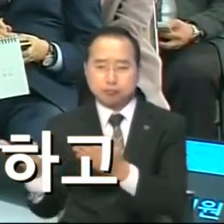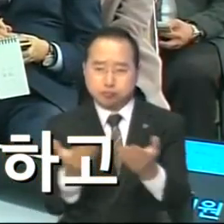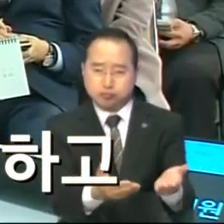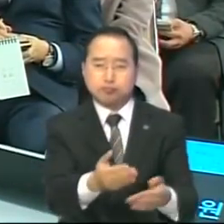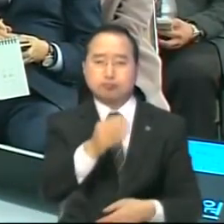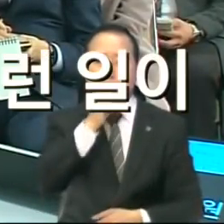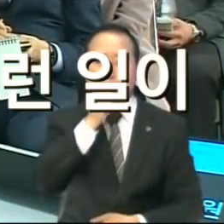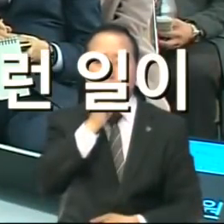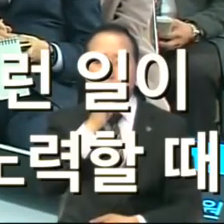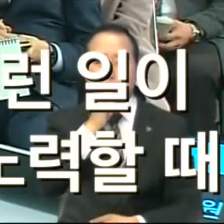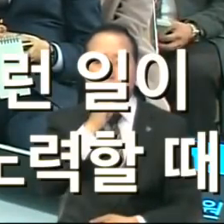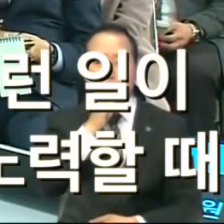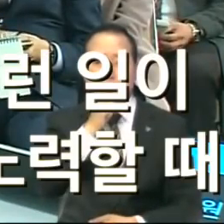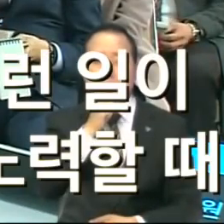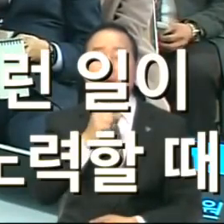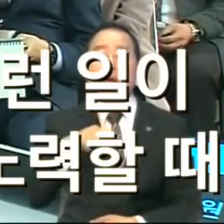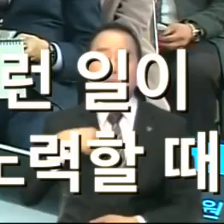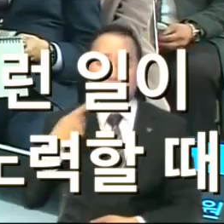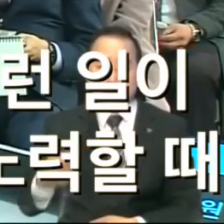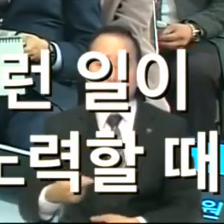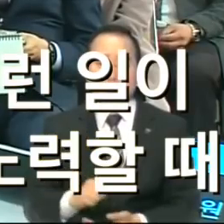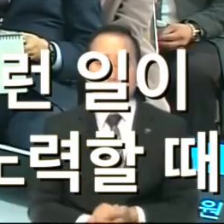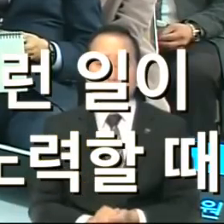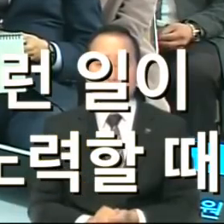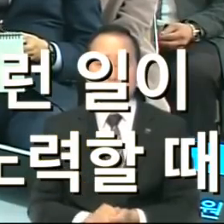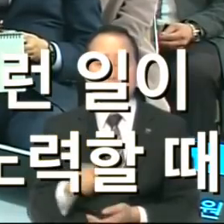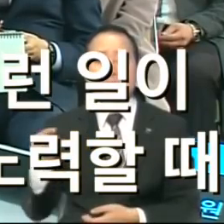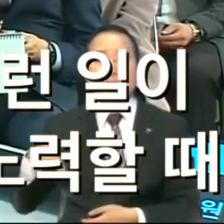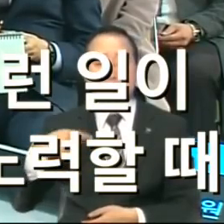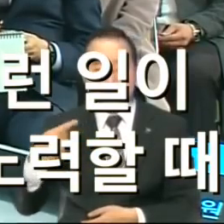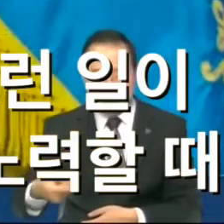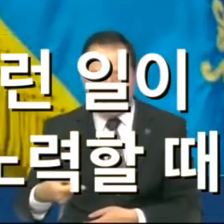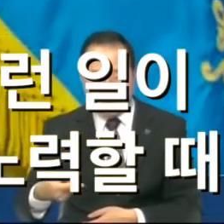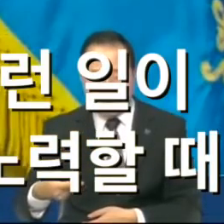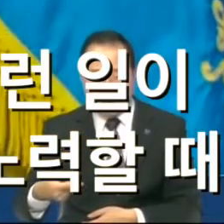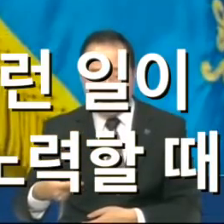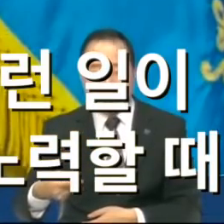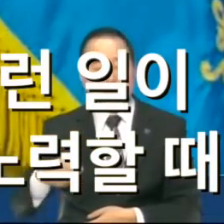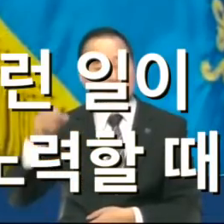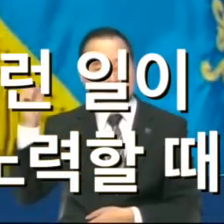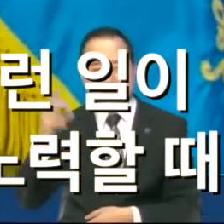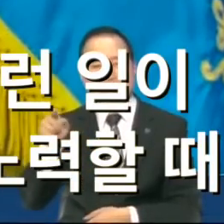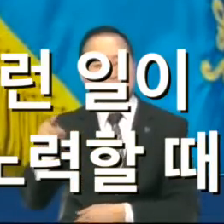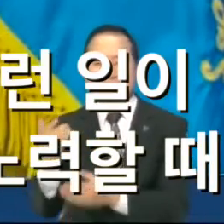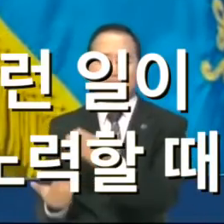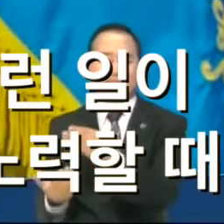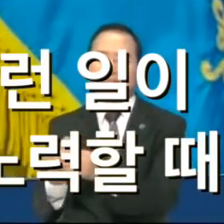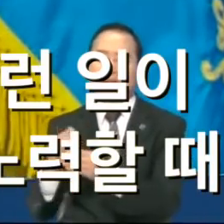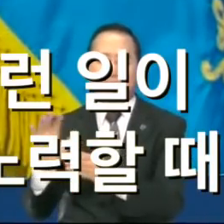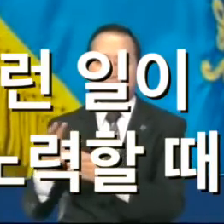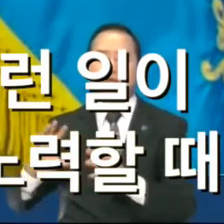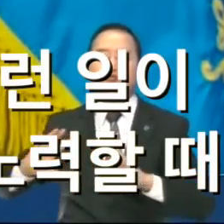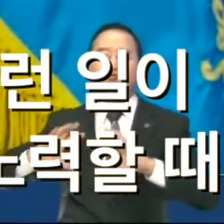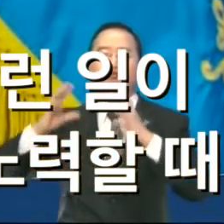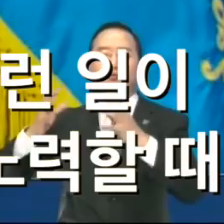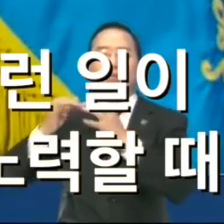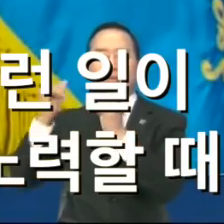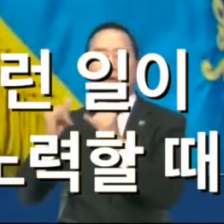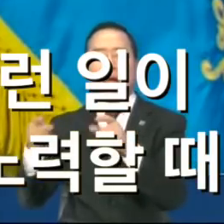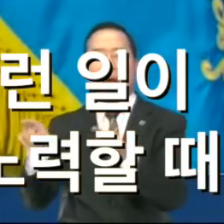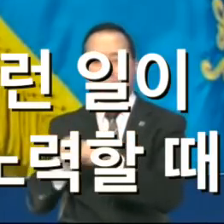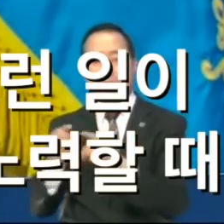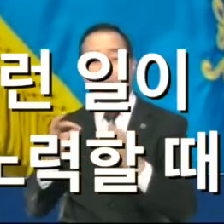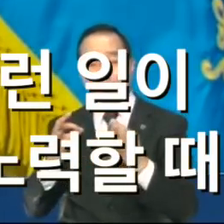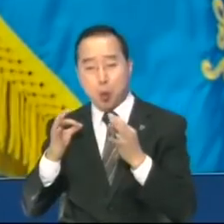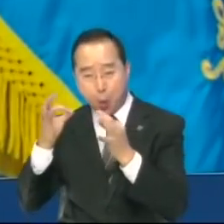사죄하고 그리고 그것을 교훈으로 삼으면서 다시는 그런 일이 일어나지 않도록 국제사회와 함께 노력해 나갈 때